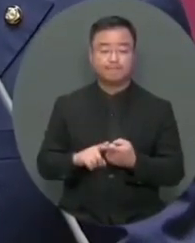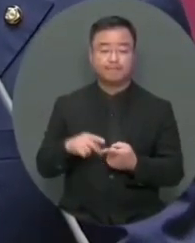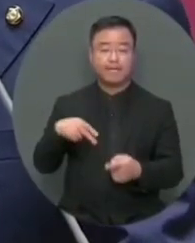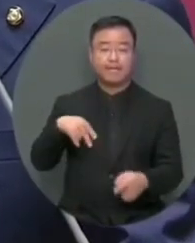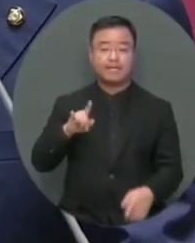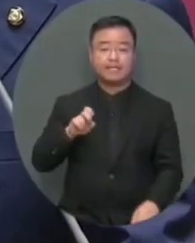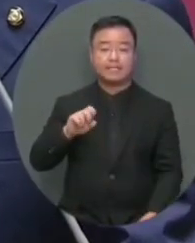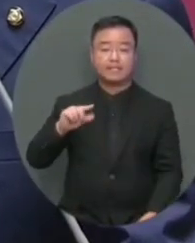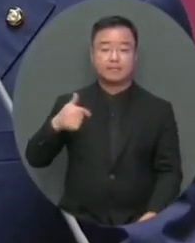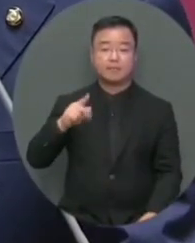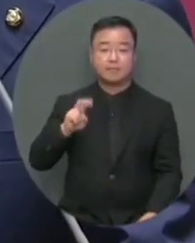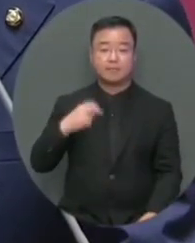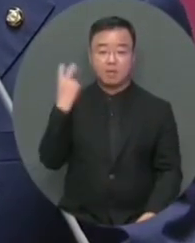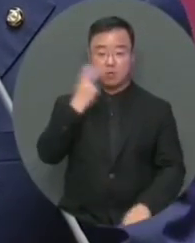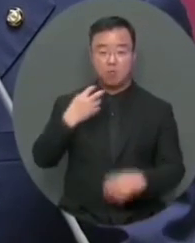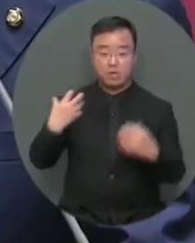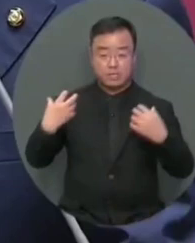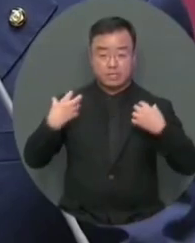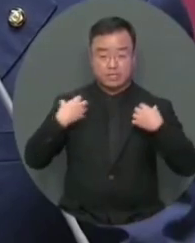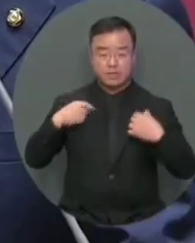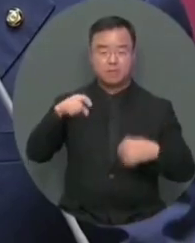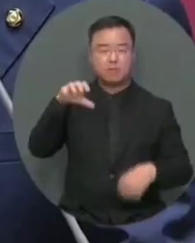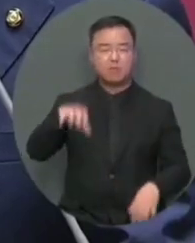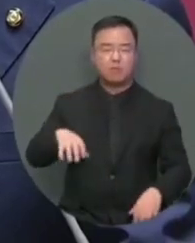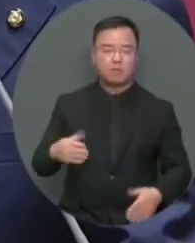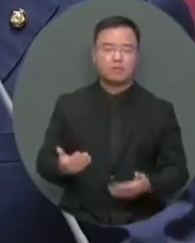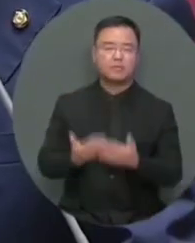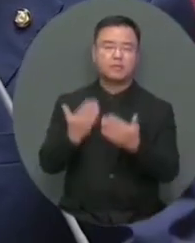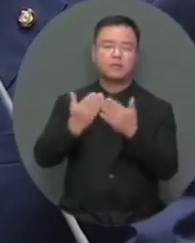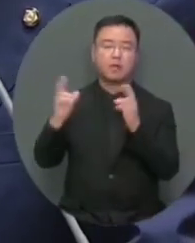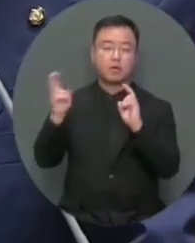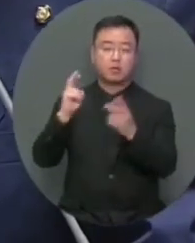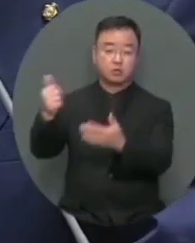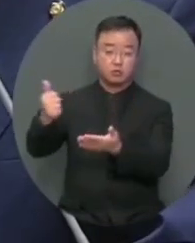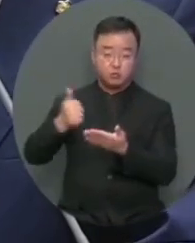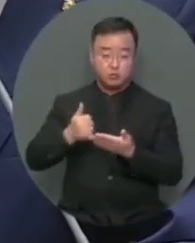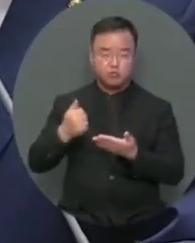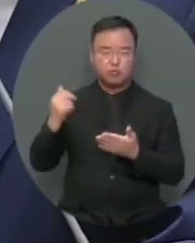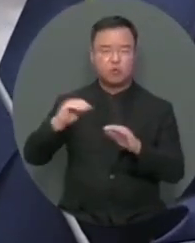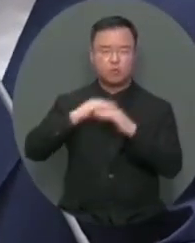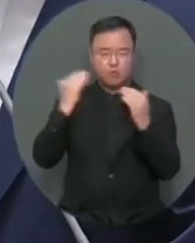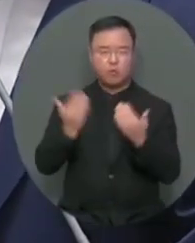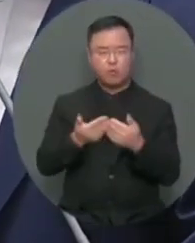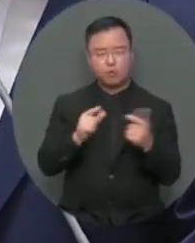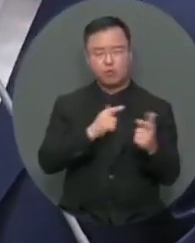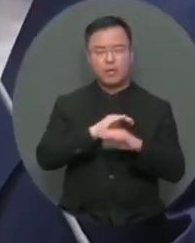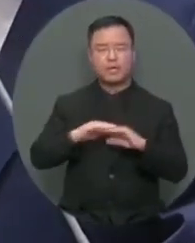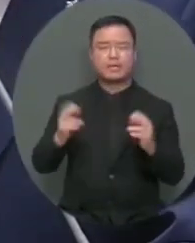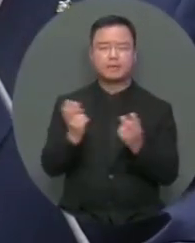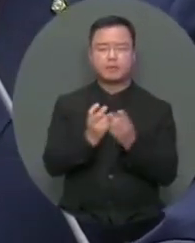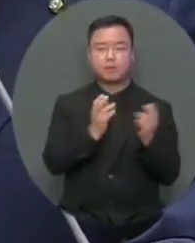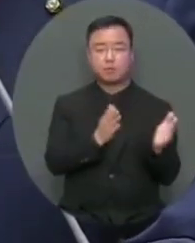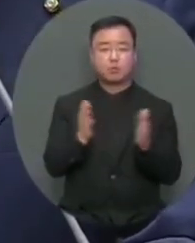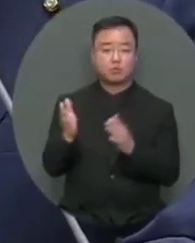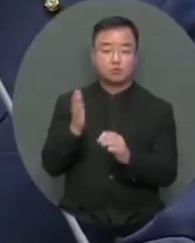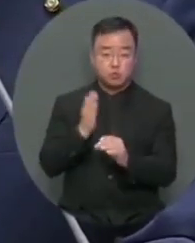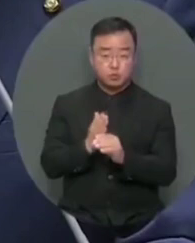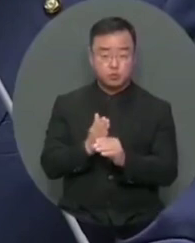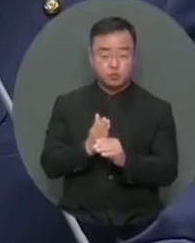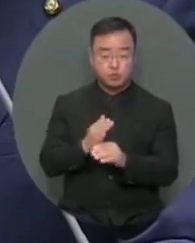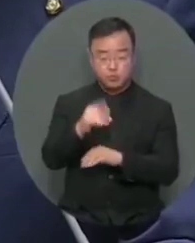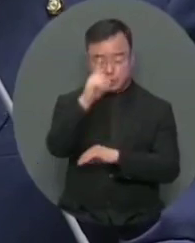새만금 관리청이 거기에서 이 새만금 개발과 기업 유치와 모든 대책을 하고 있습니다.